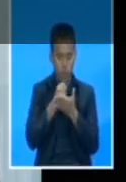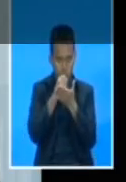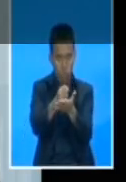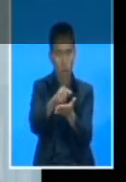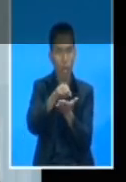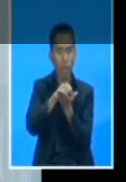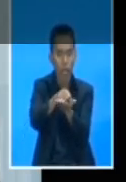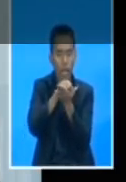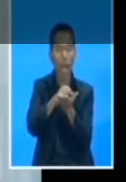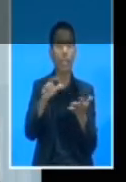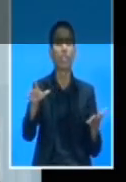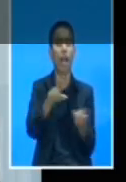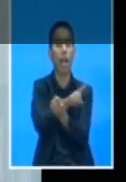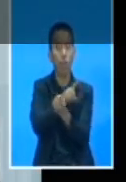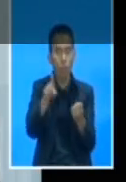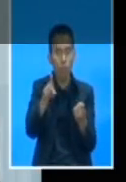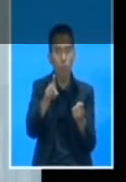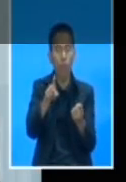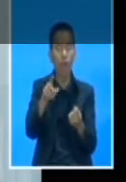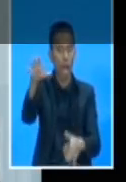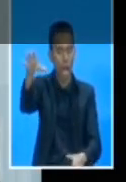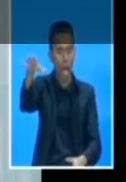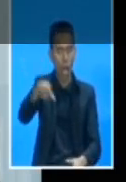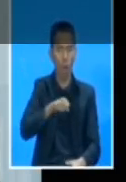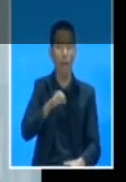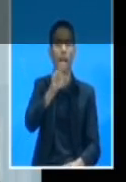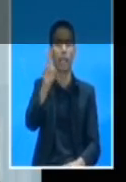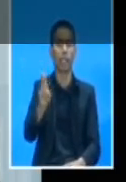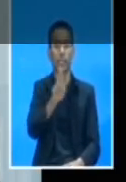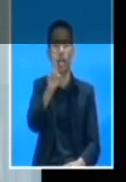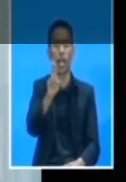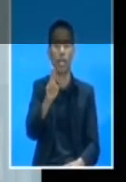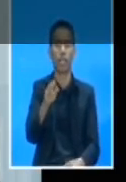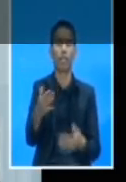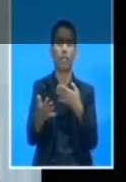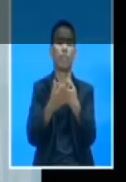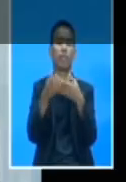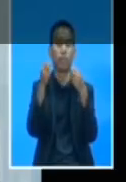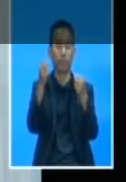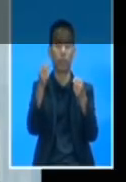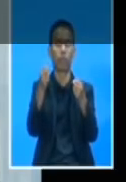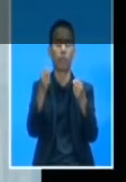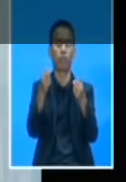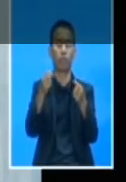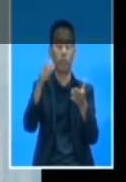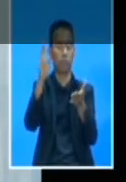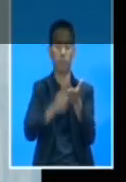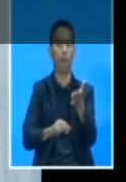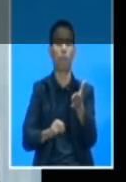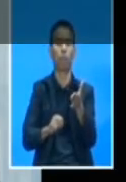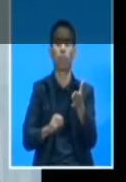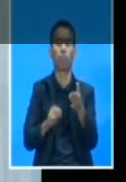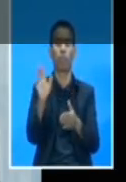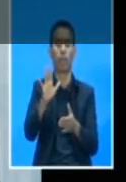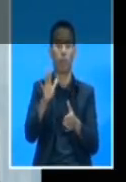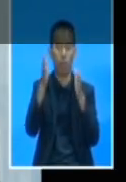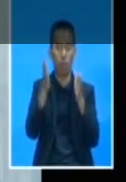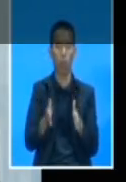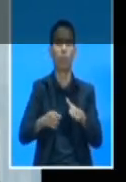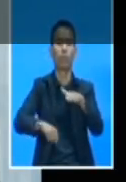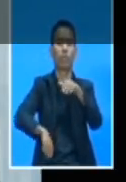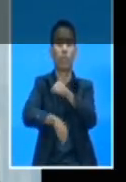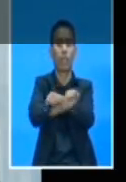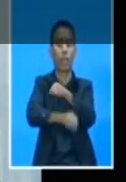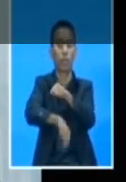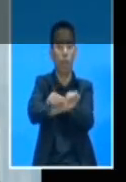ทางสังคมมาใช้แทนการกักขังแทนค่าปรับนักฟุตบอ